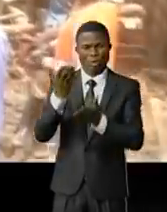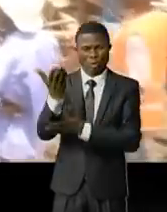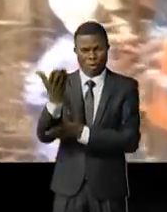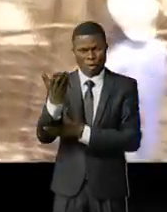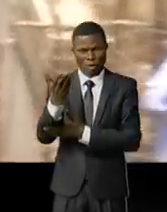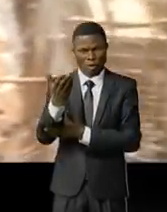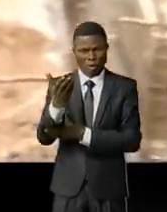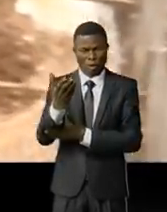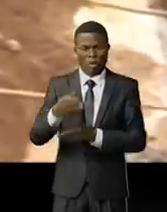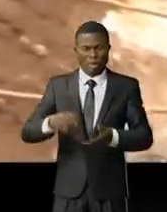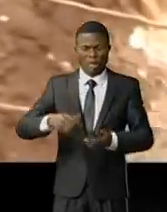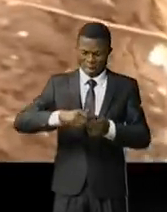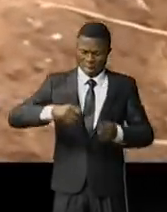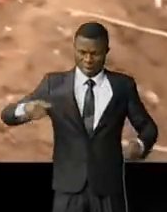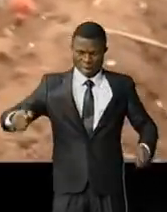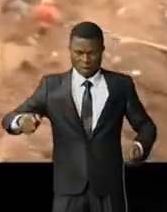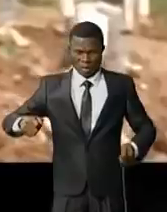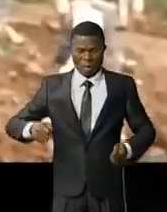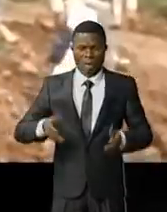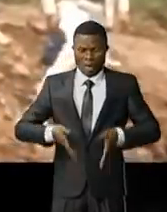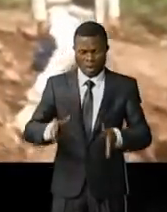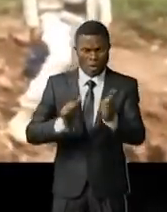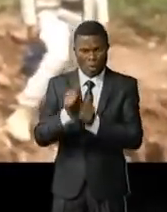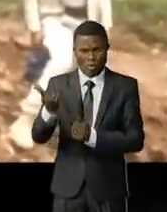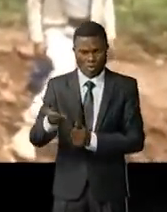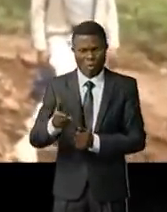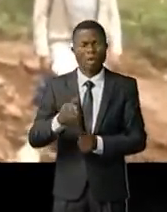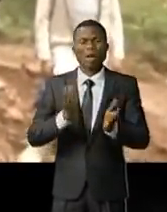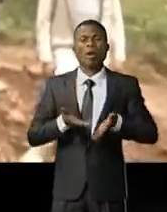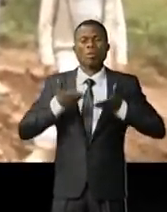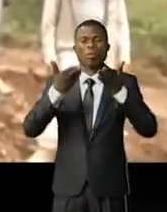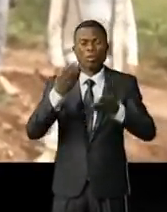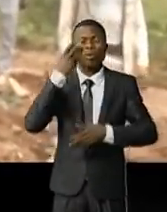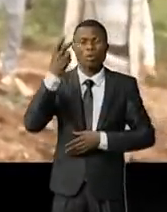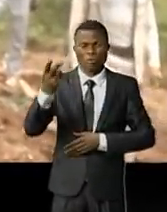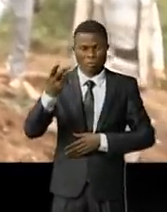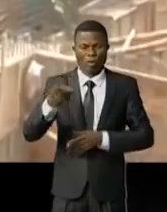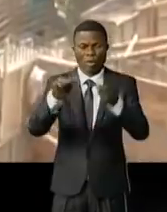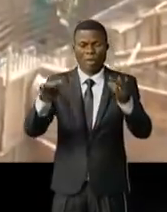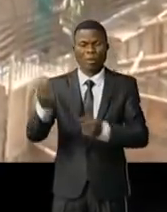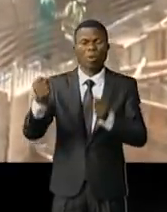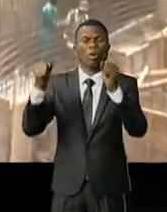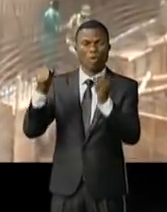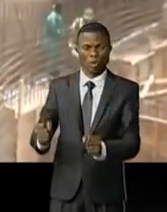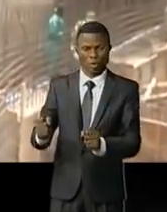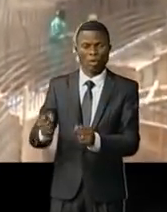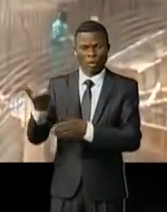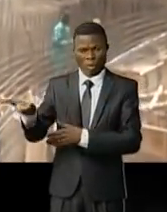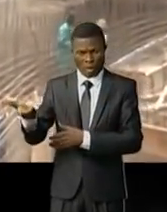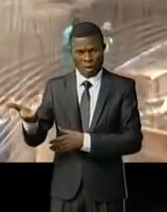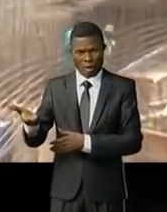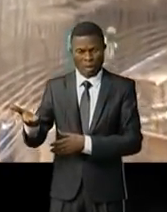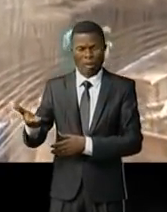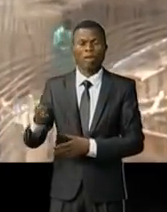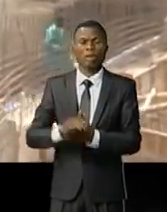les redimensionnements du collecteur Kawa et envisage de voir un parking construit au-dessus du collecteur